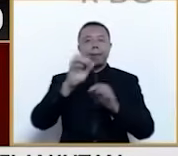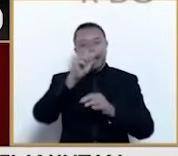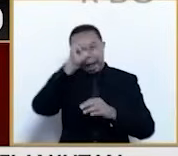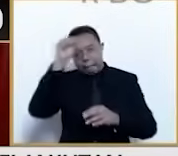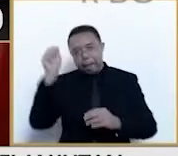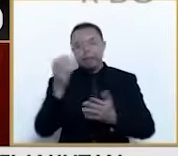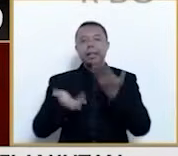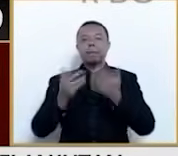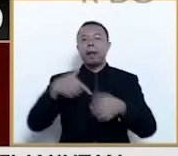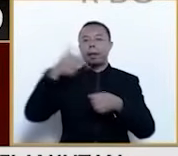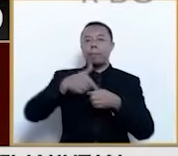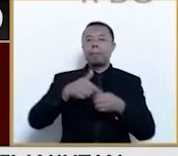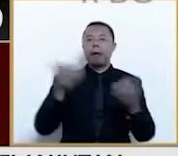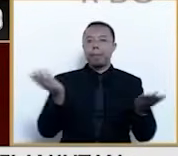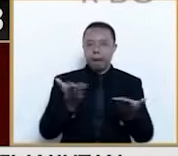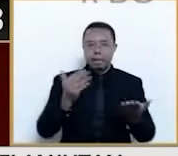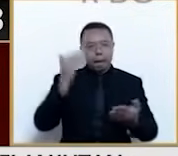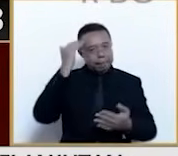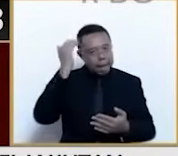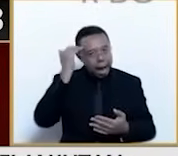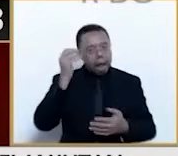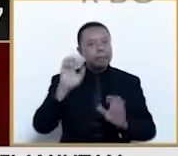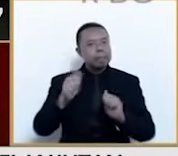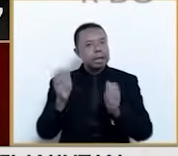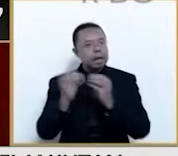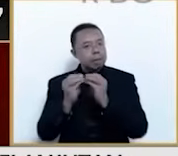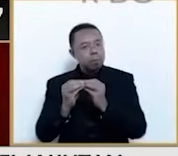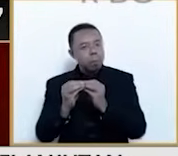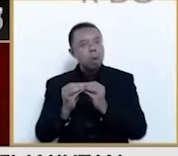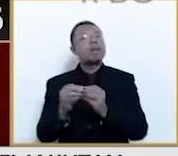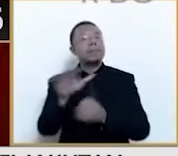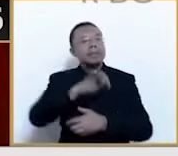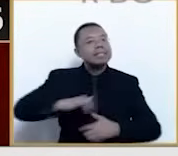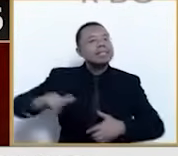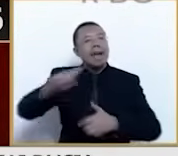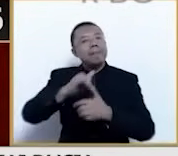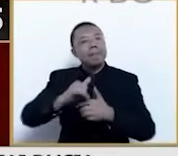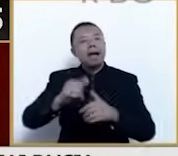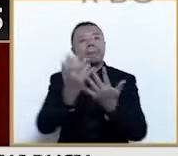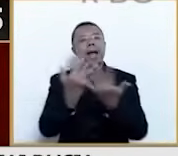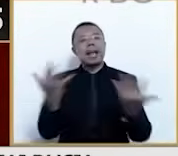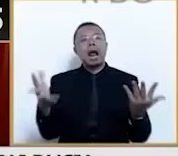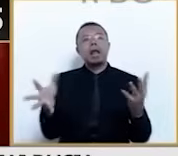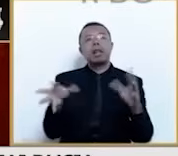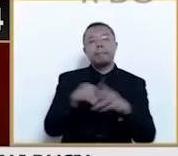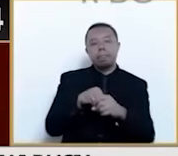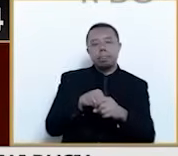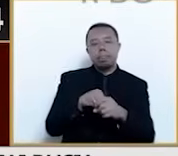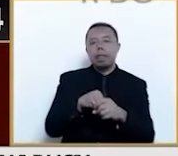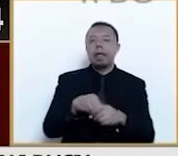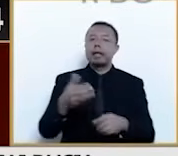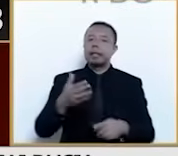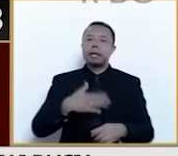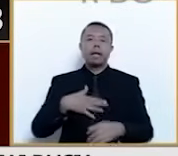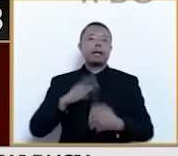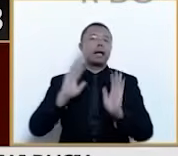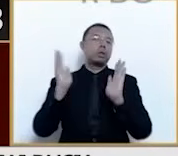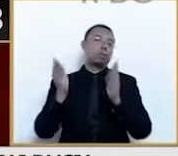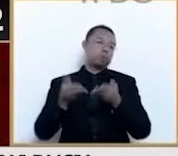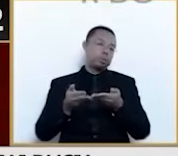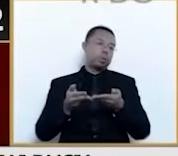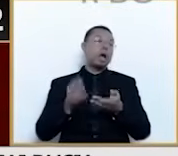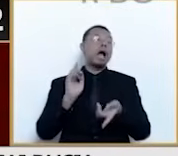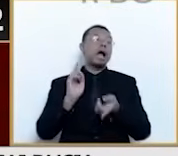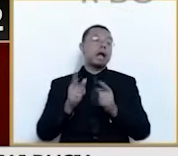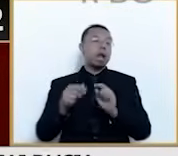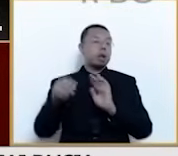BBM biasa dan bisa dikerjakan secara padat karya. Jadi saya tidak setuju